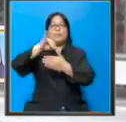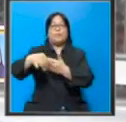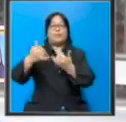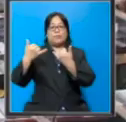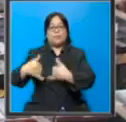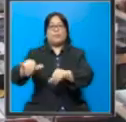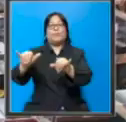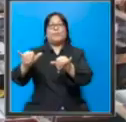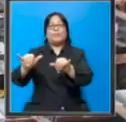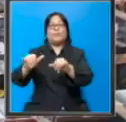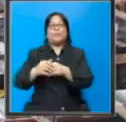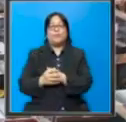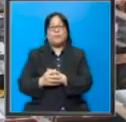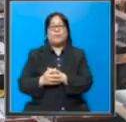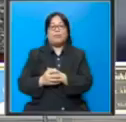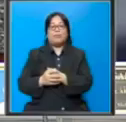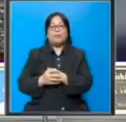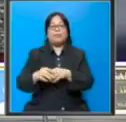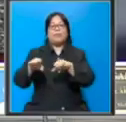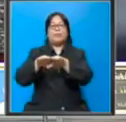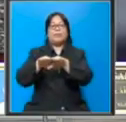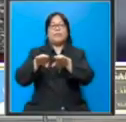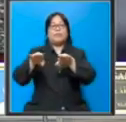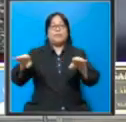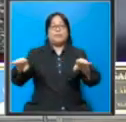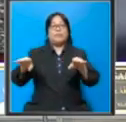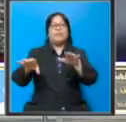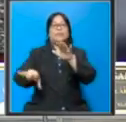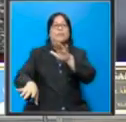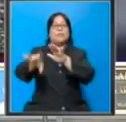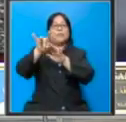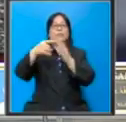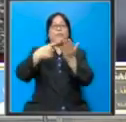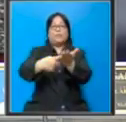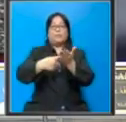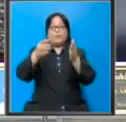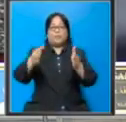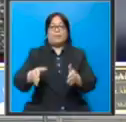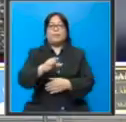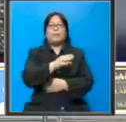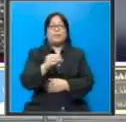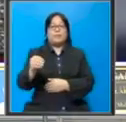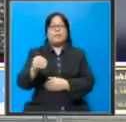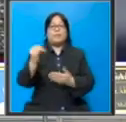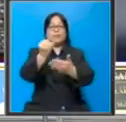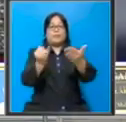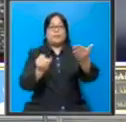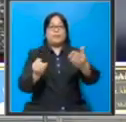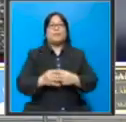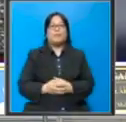sedang dalam peringkat perlantikan perunding dan reka